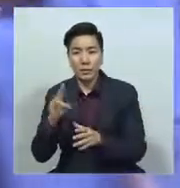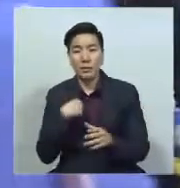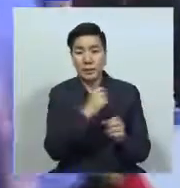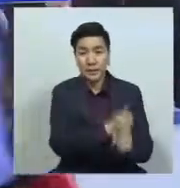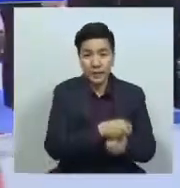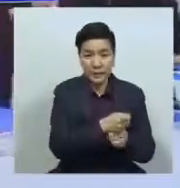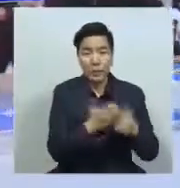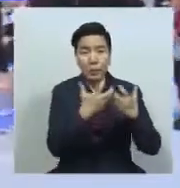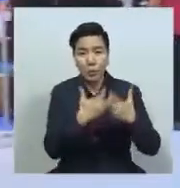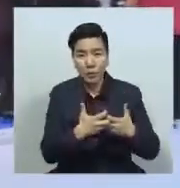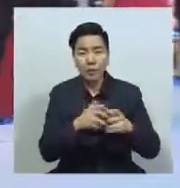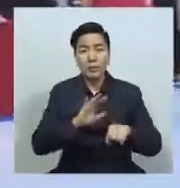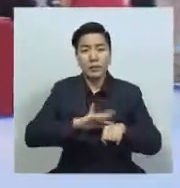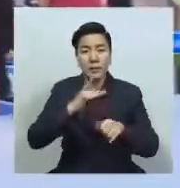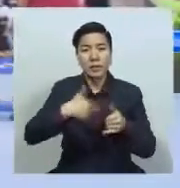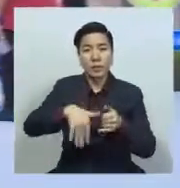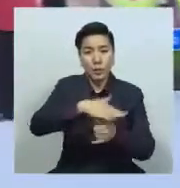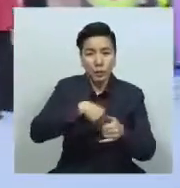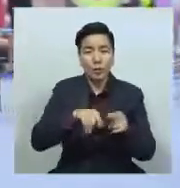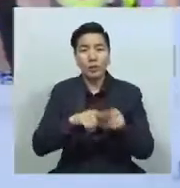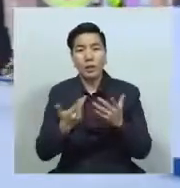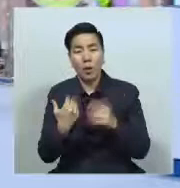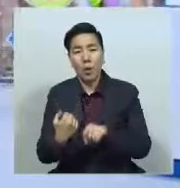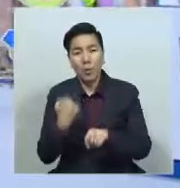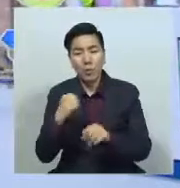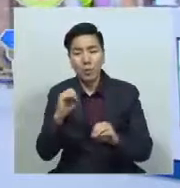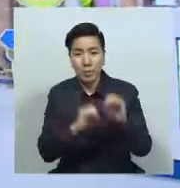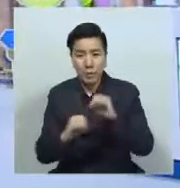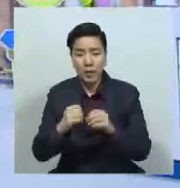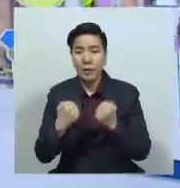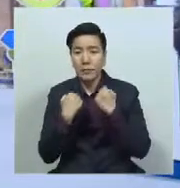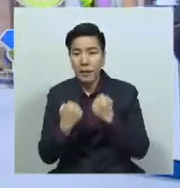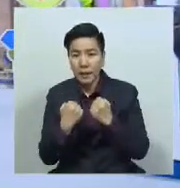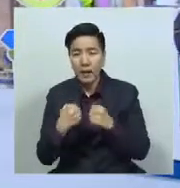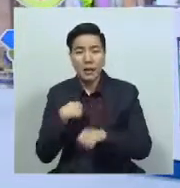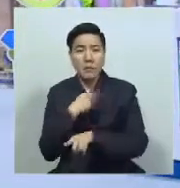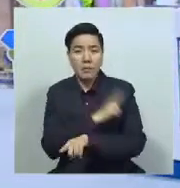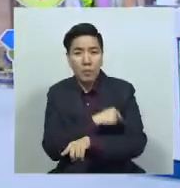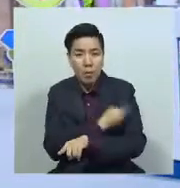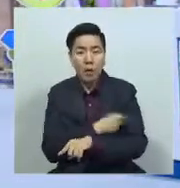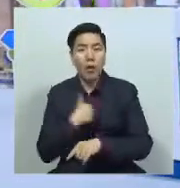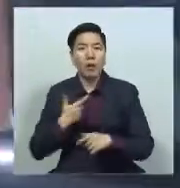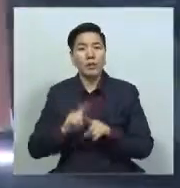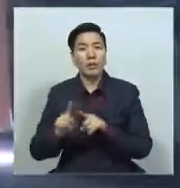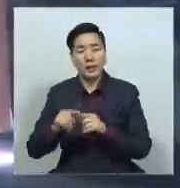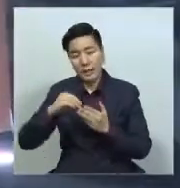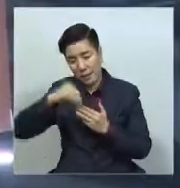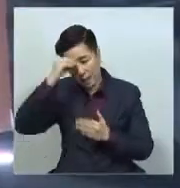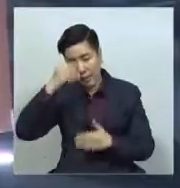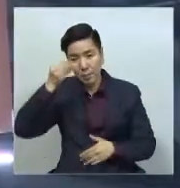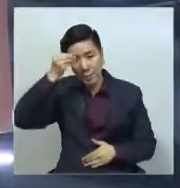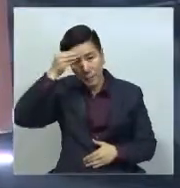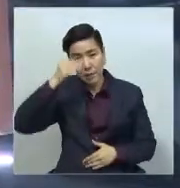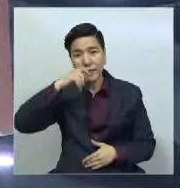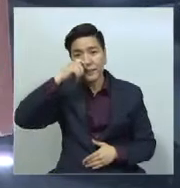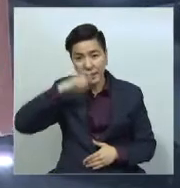การเกษตรอุตสาหกรรมทรัพยากรและสิ่งแวดล้อมความมั่นคงปลอดภัยพลังงานการแพทย์และสาธารณสุขการศึกษาและภูมิปัญ